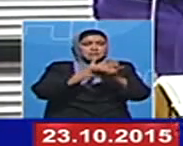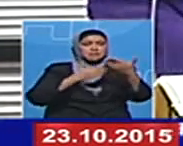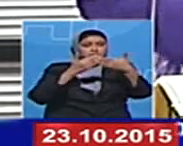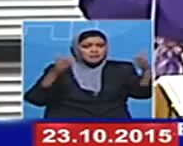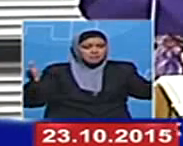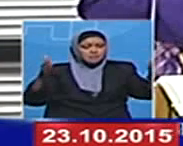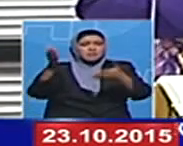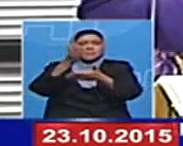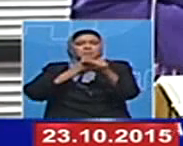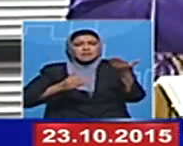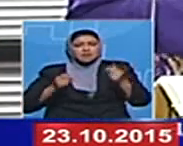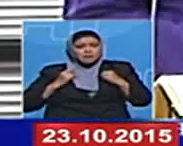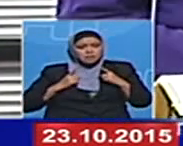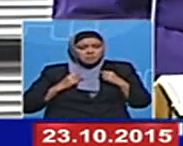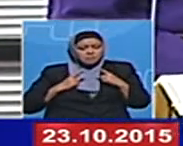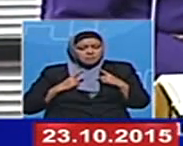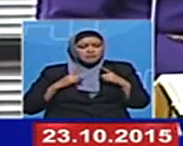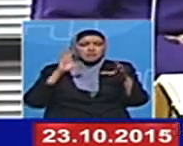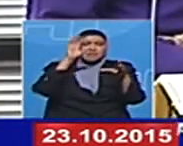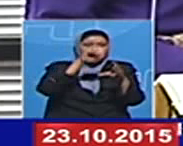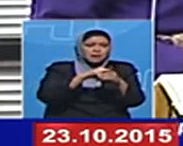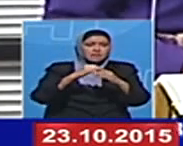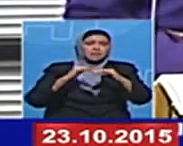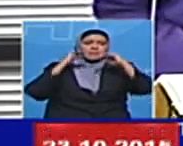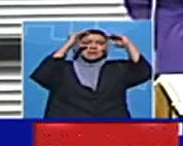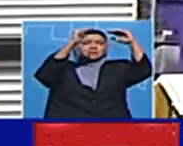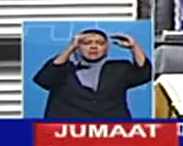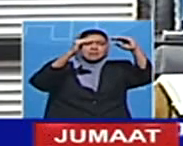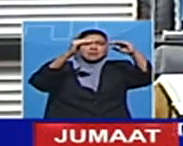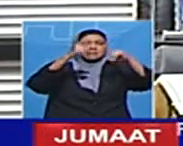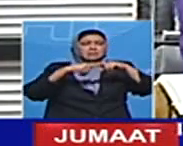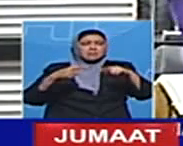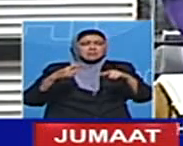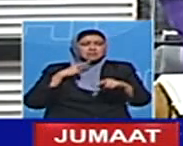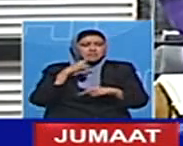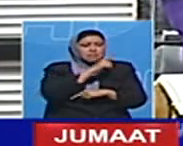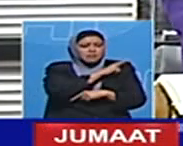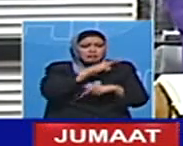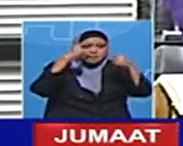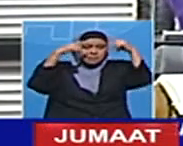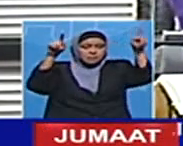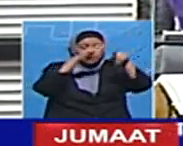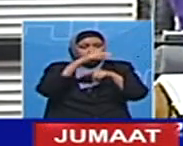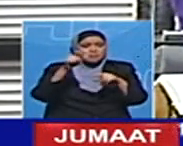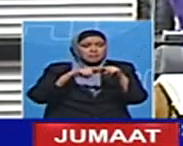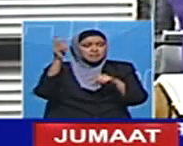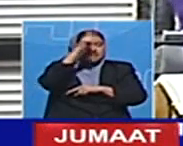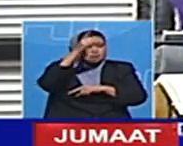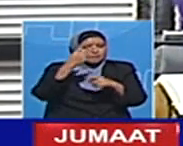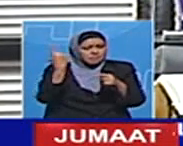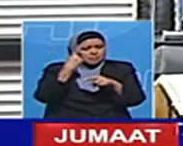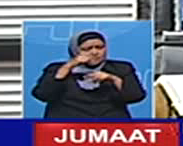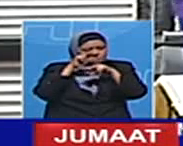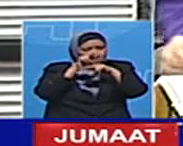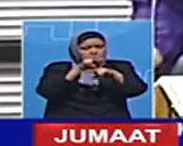dan swasta ini termasuk peringkat lembaga pengarah dan kerajaanan akan sentiasa memantau pencapaian dasar ini